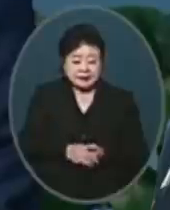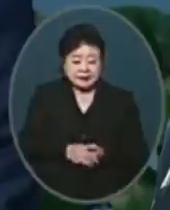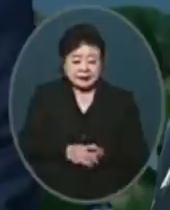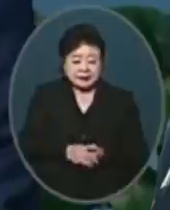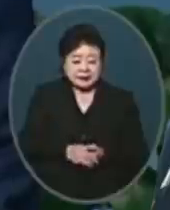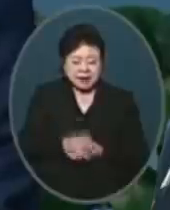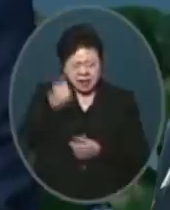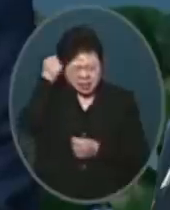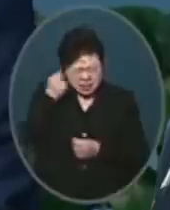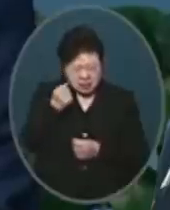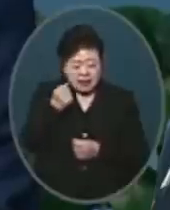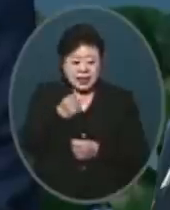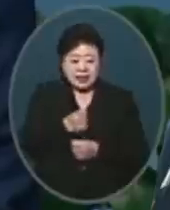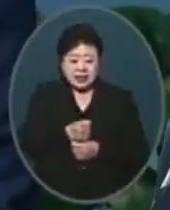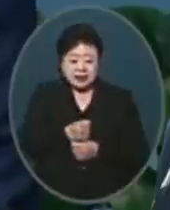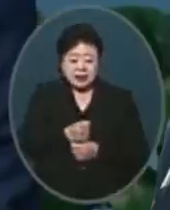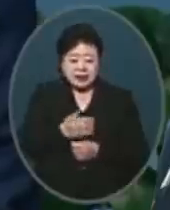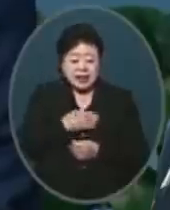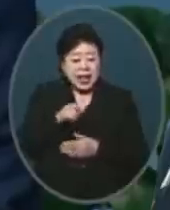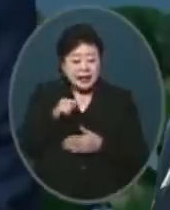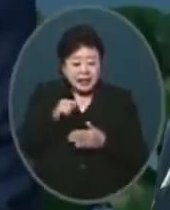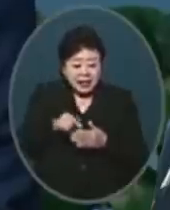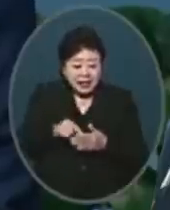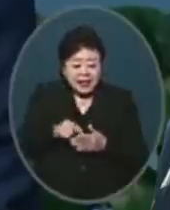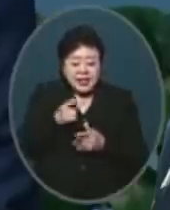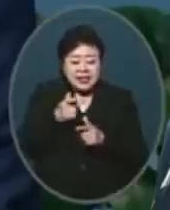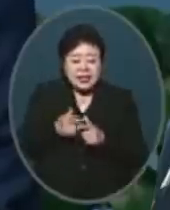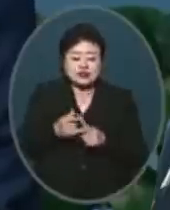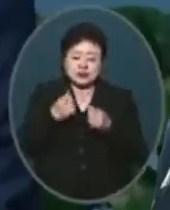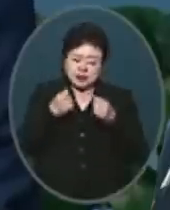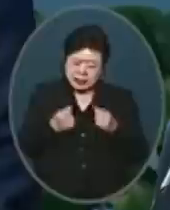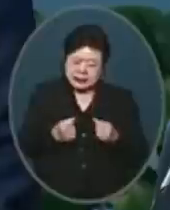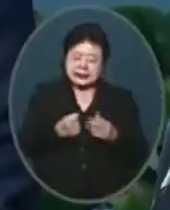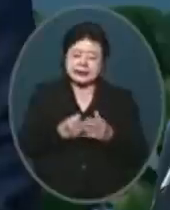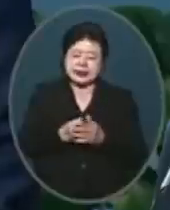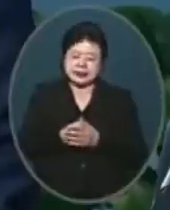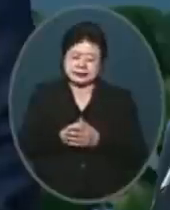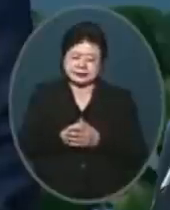늘 기억해야 될 것은 내 안에 예수님이 계심으로